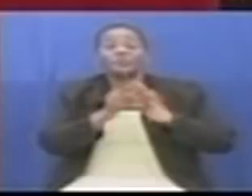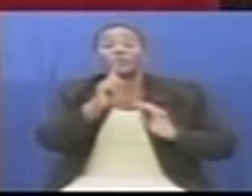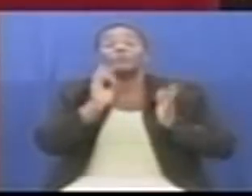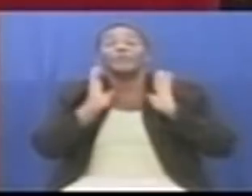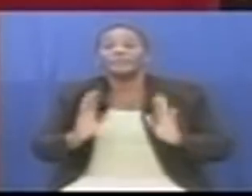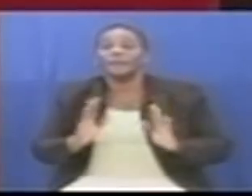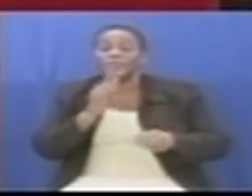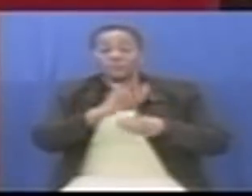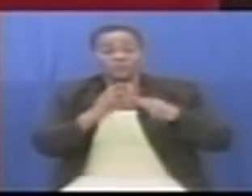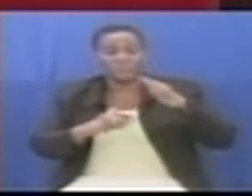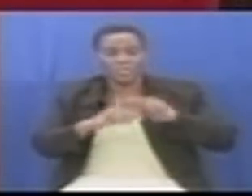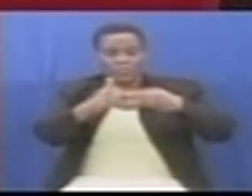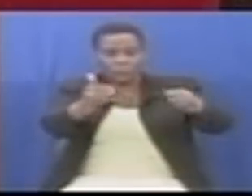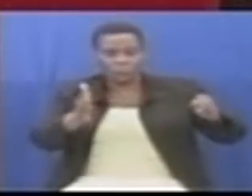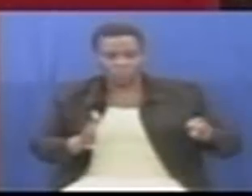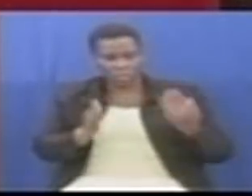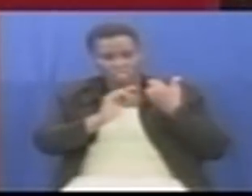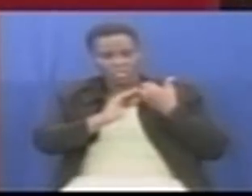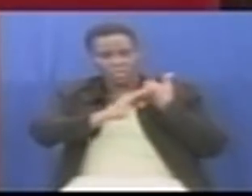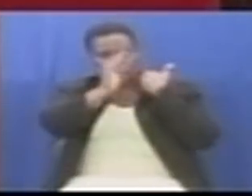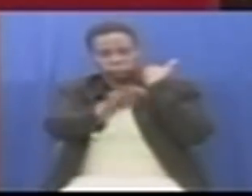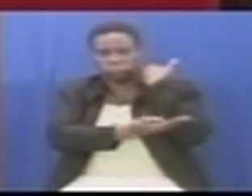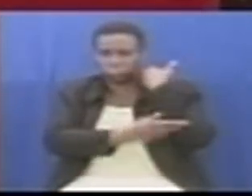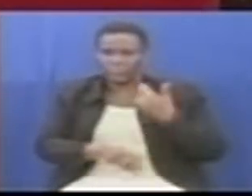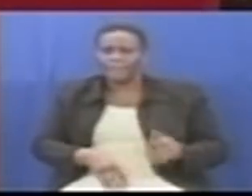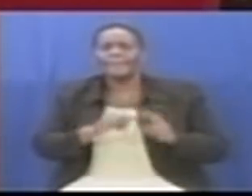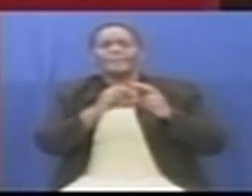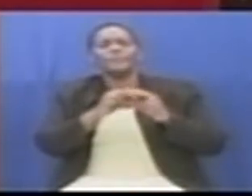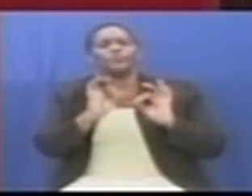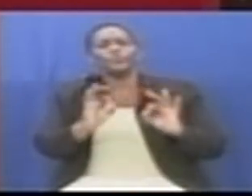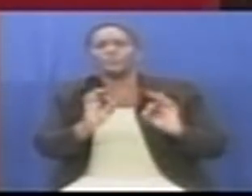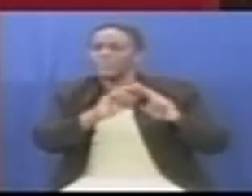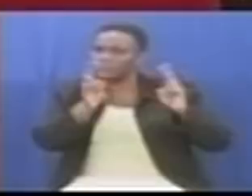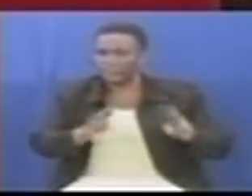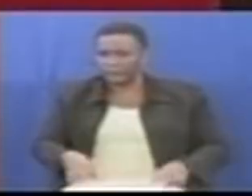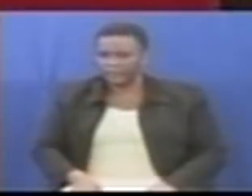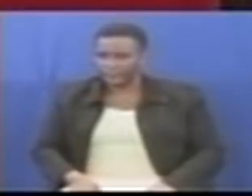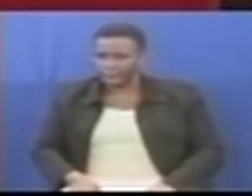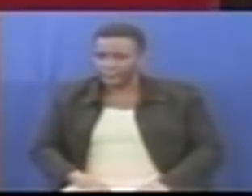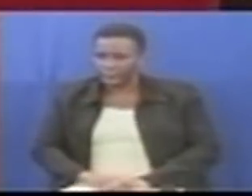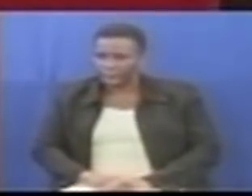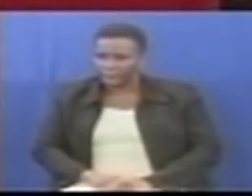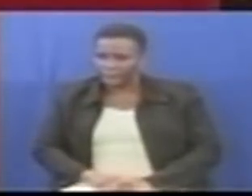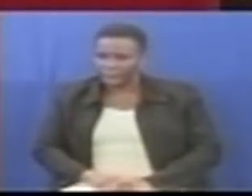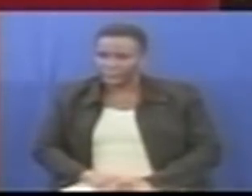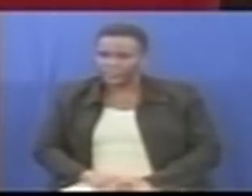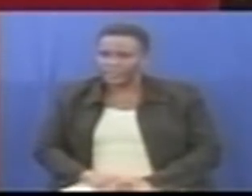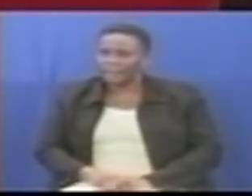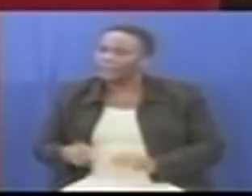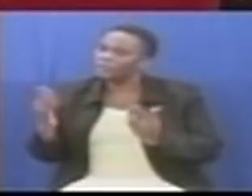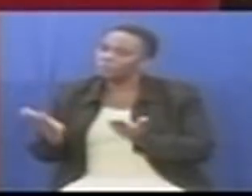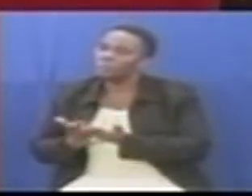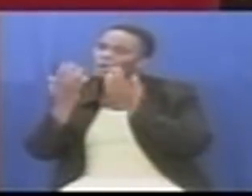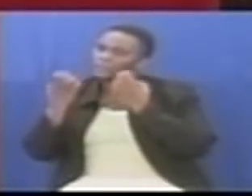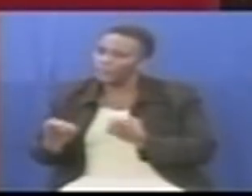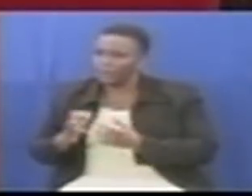kutujengea maternity ward kubwa na nzuri ya kisasa kabisa kwa kushirikiana mimi na Dr. Ukio ambaye alikuwa ni DM kwetu. Unfortunately, kwa